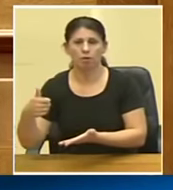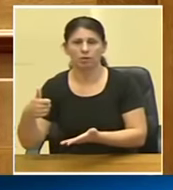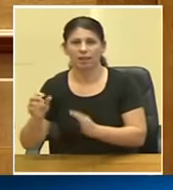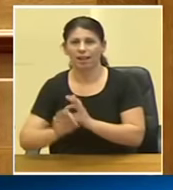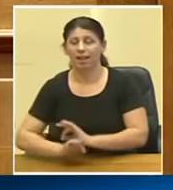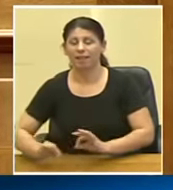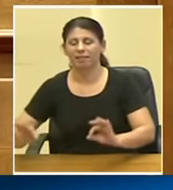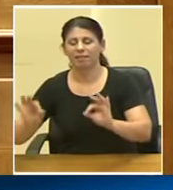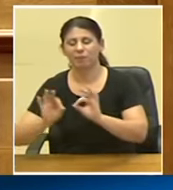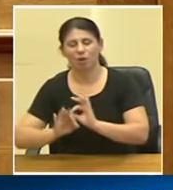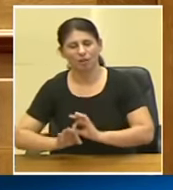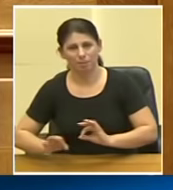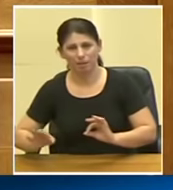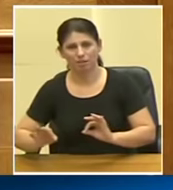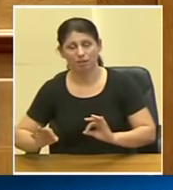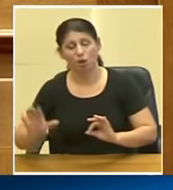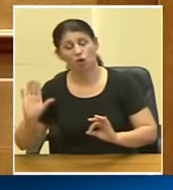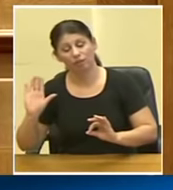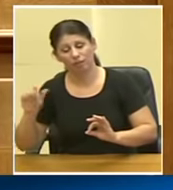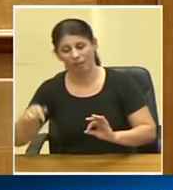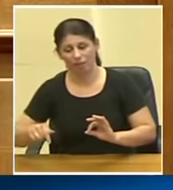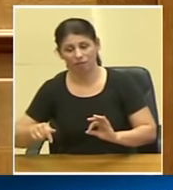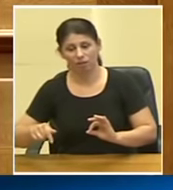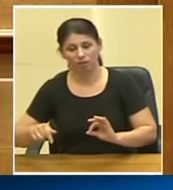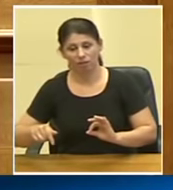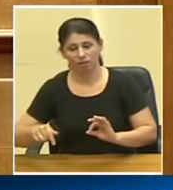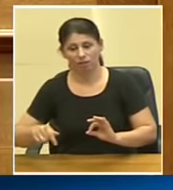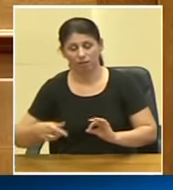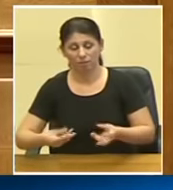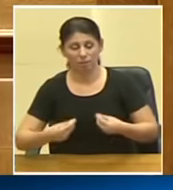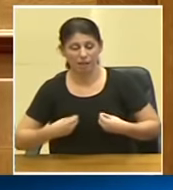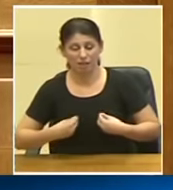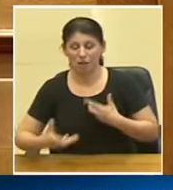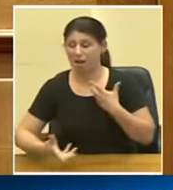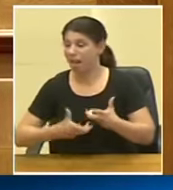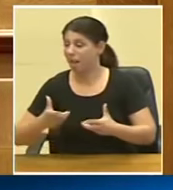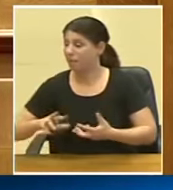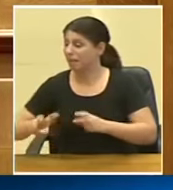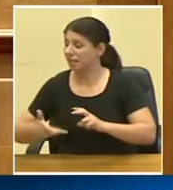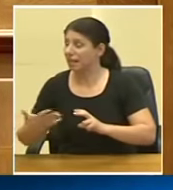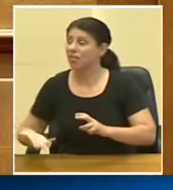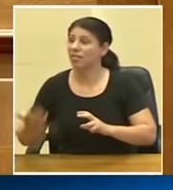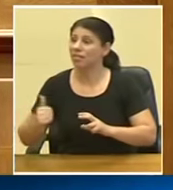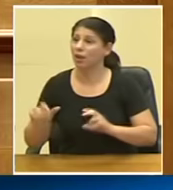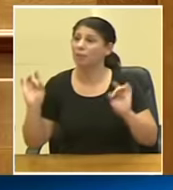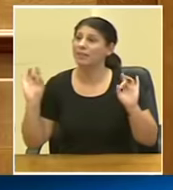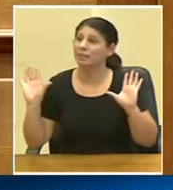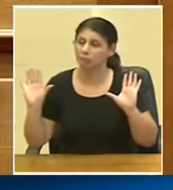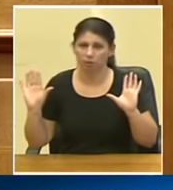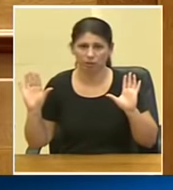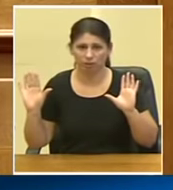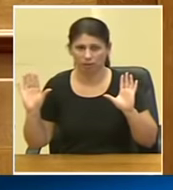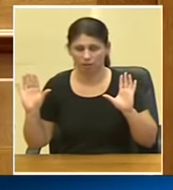το έδαφος ότι εδώ μας αφήνουν καμένη γη, θα έχουμε πολλά πλεονά, δεν θα έχουμε τίποτα και